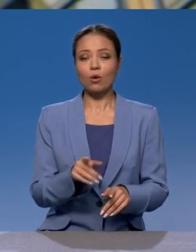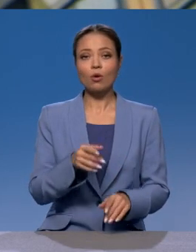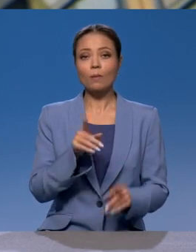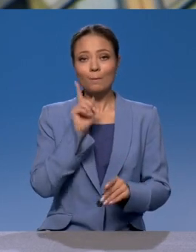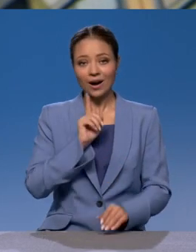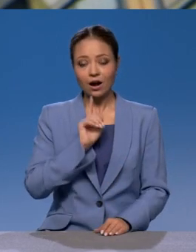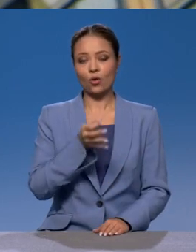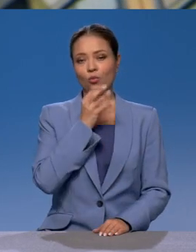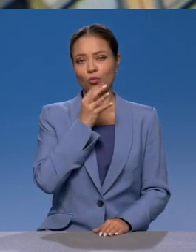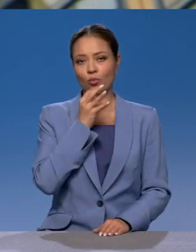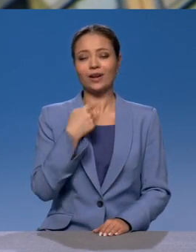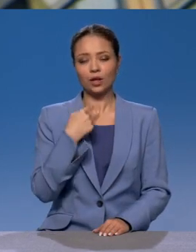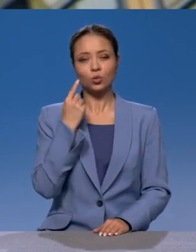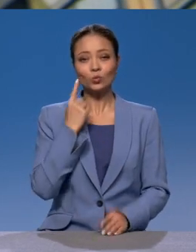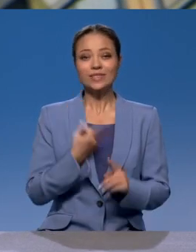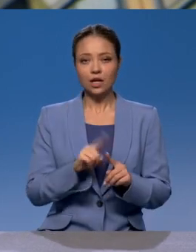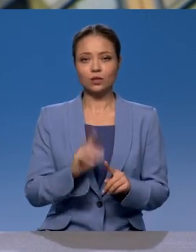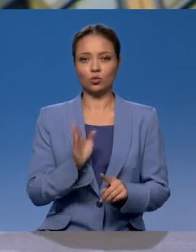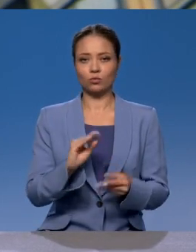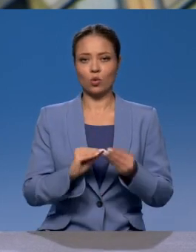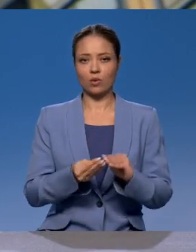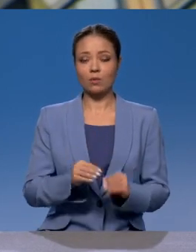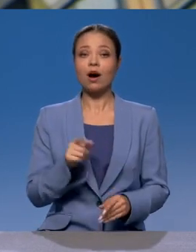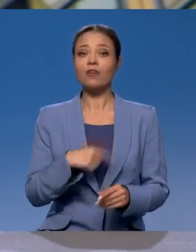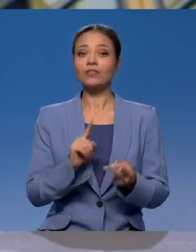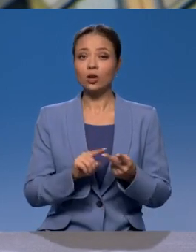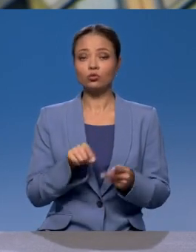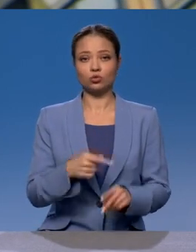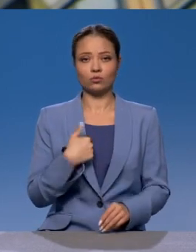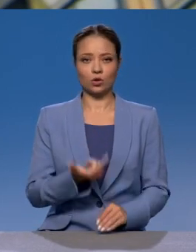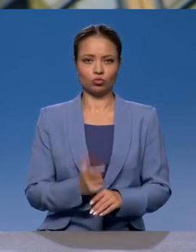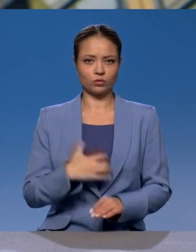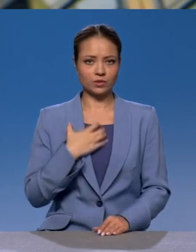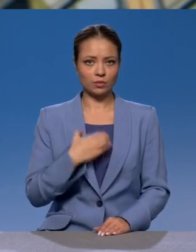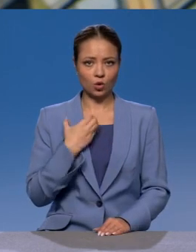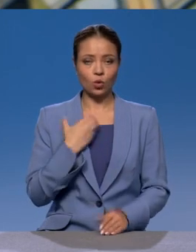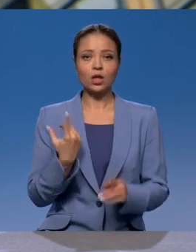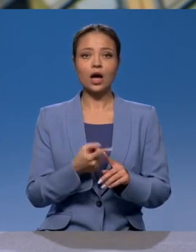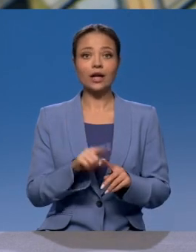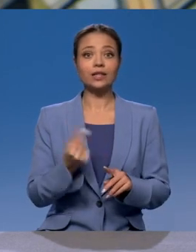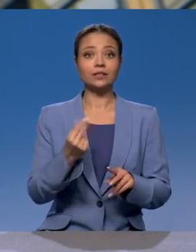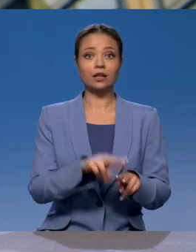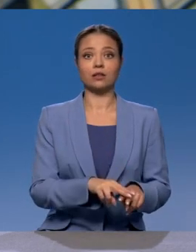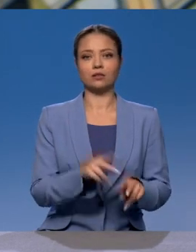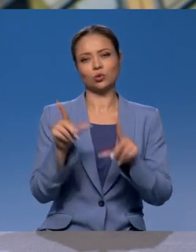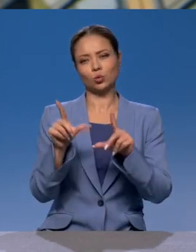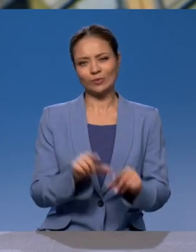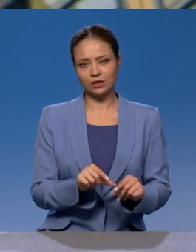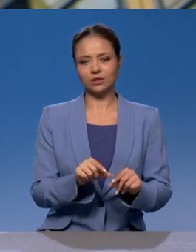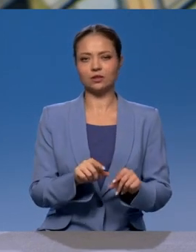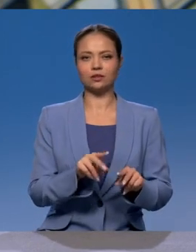думаю, что с этим возникнут проблемы. Второй момент, который мне очень настораживает, это перевод денег, субсидий, так